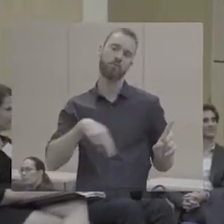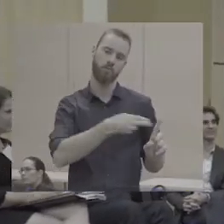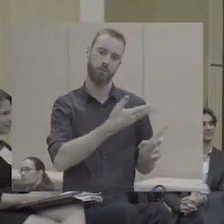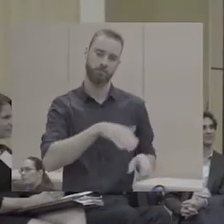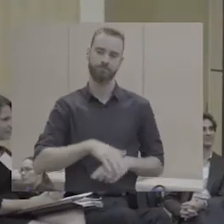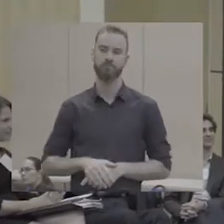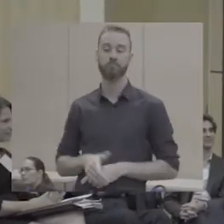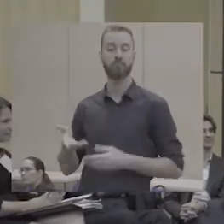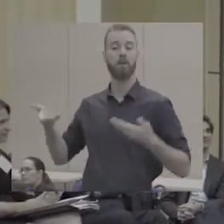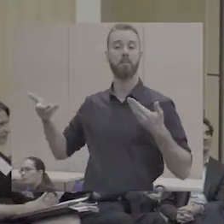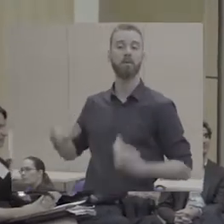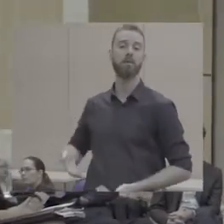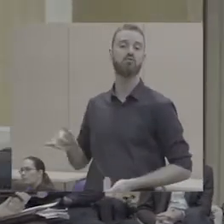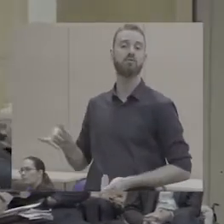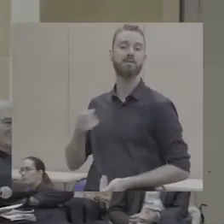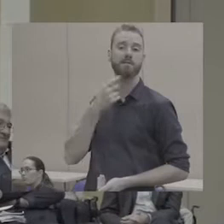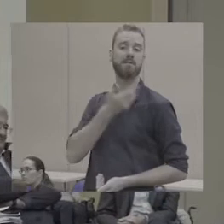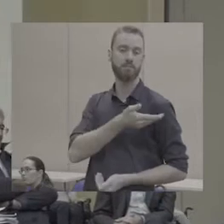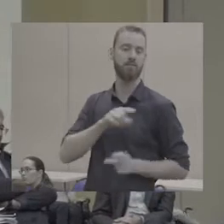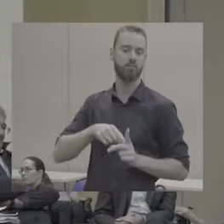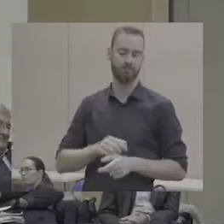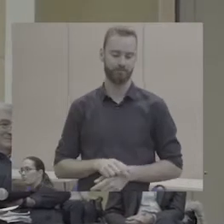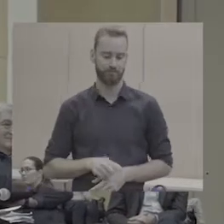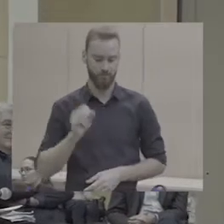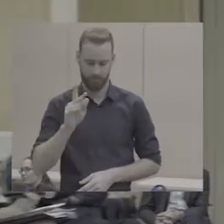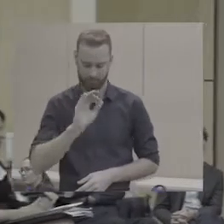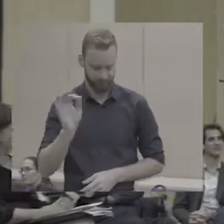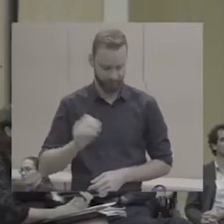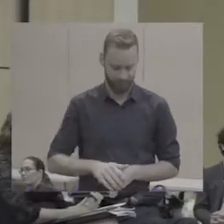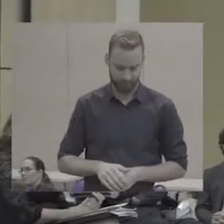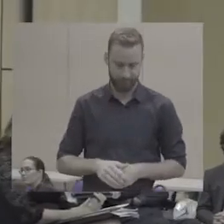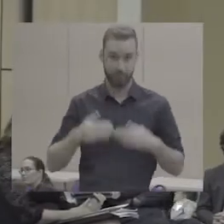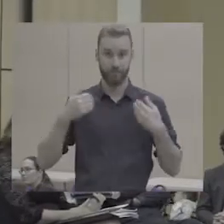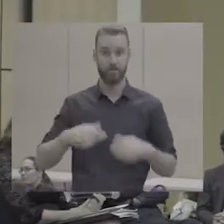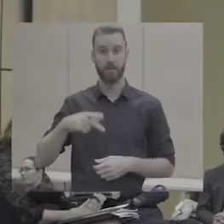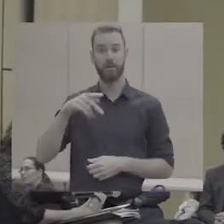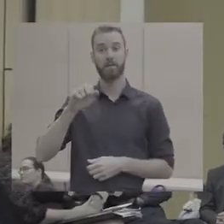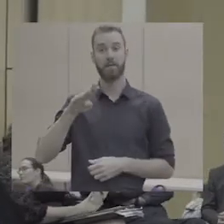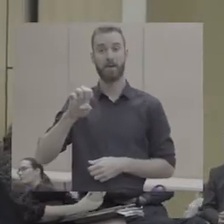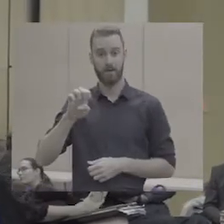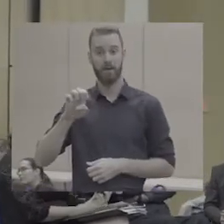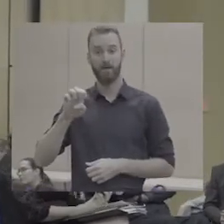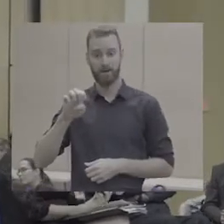voilà. Présentez-vous aussi, s'il vous plaît, au début. D'accord. Pierre